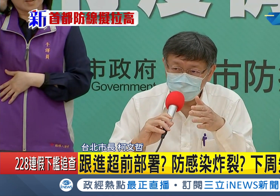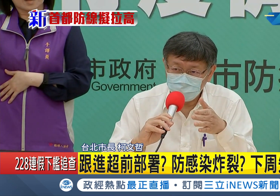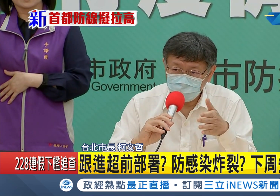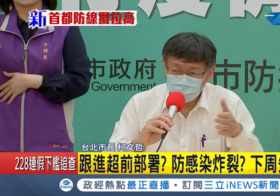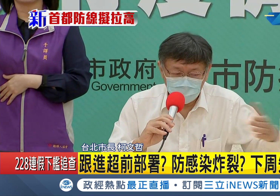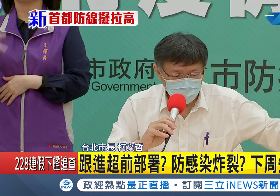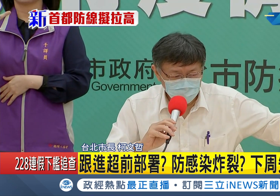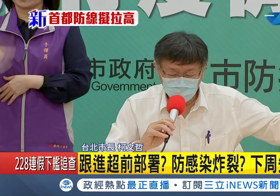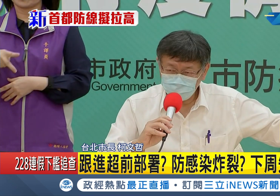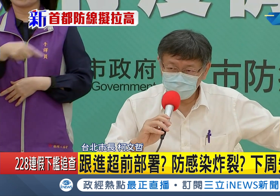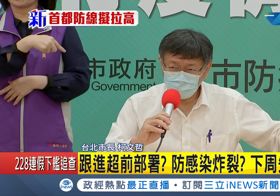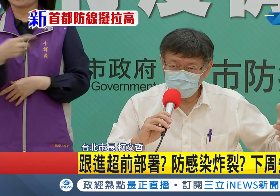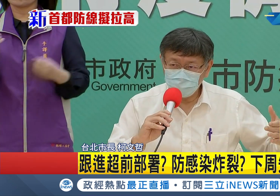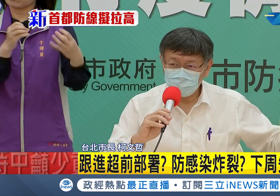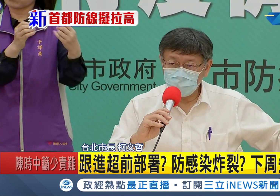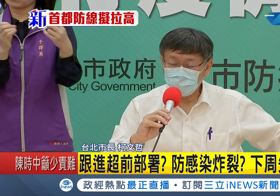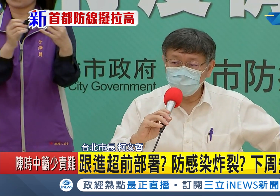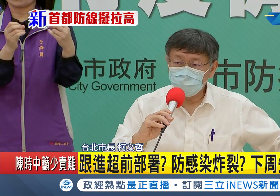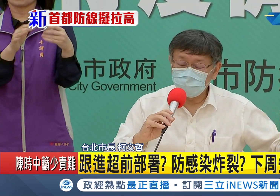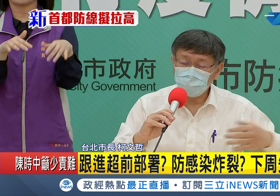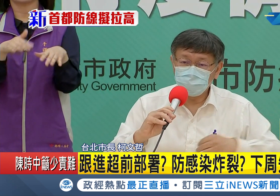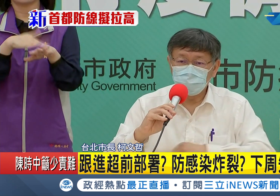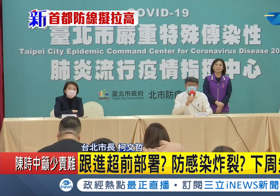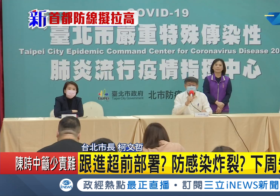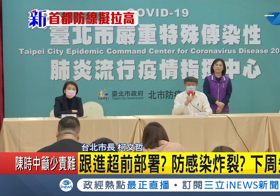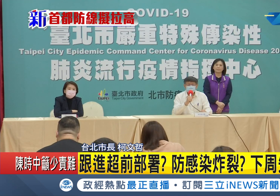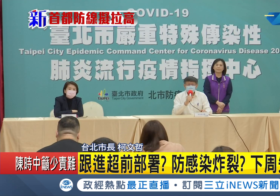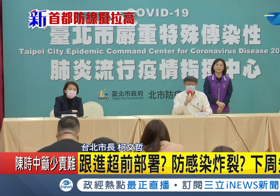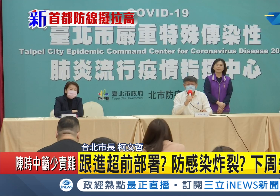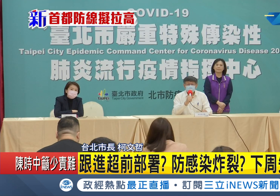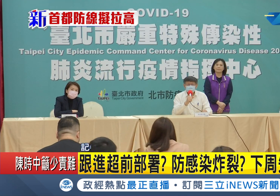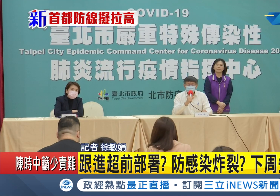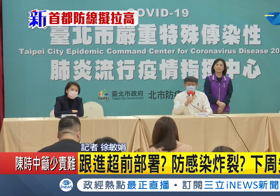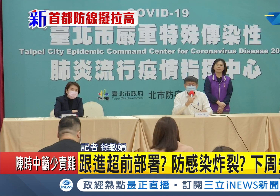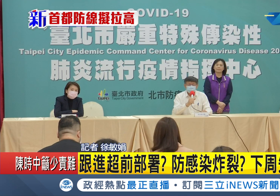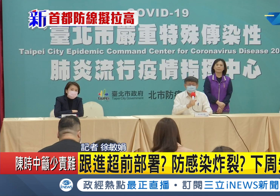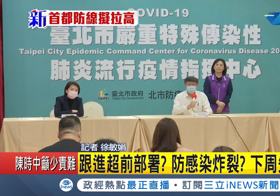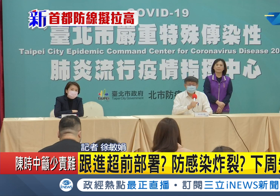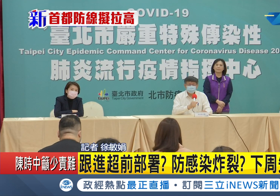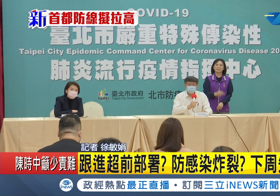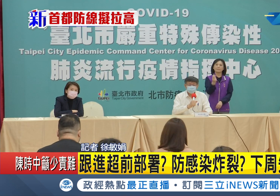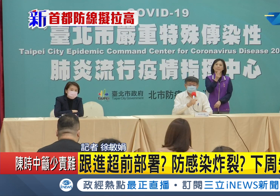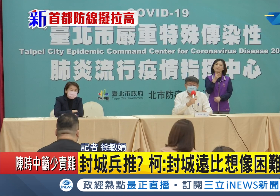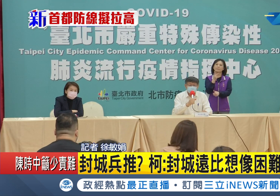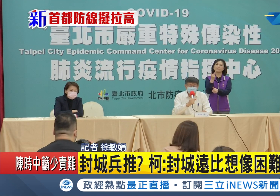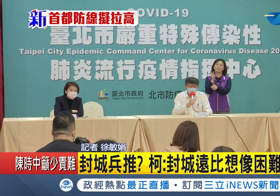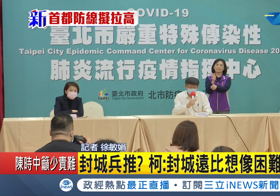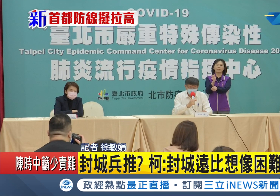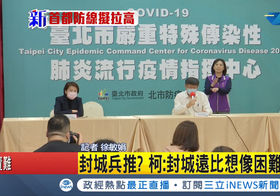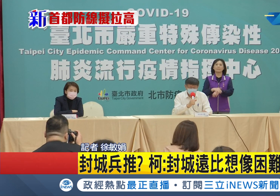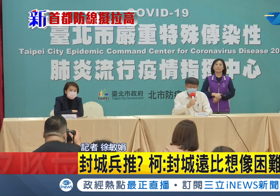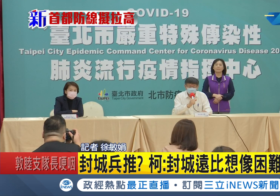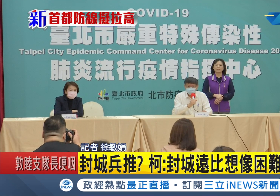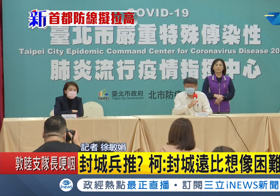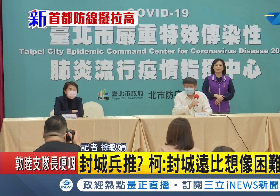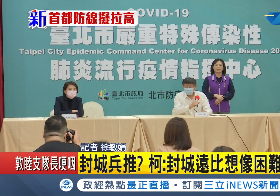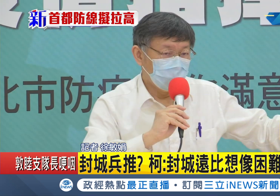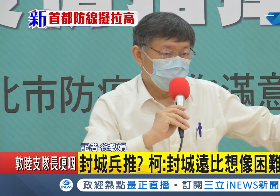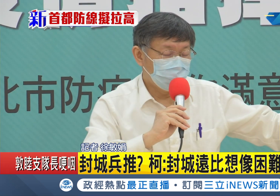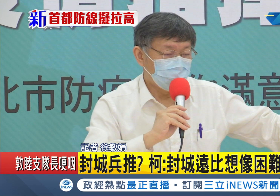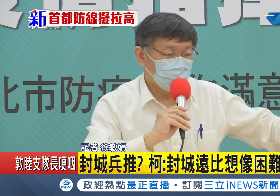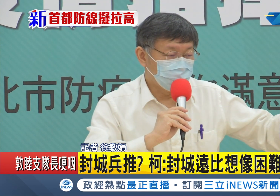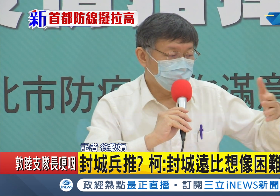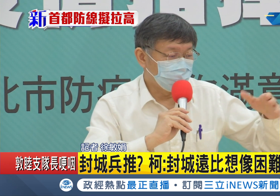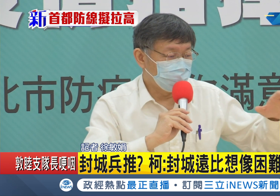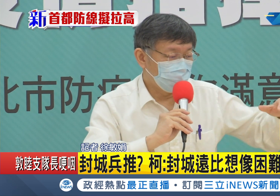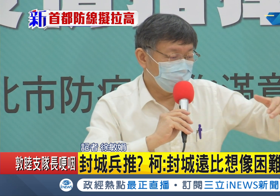上演习。但是我们前置作业都一直在做。 柯文哲说，台北市的封城演练比想象困难，成本也比较高，因为